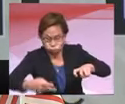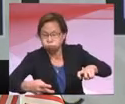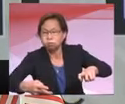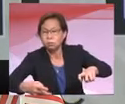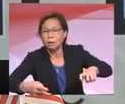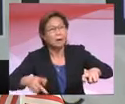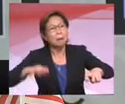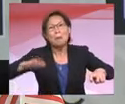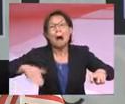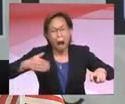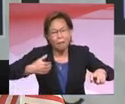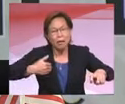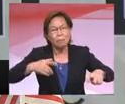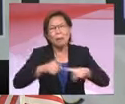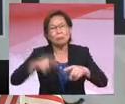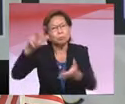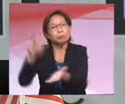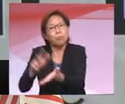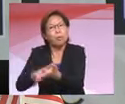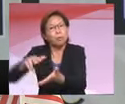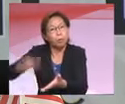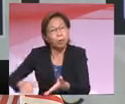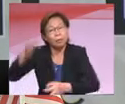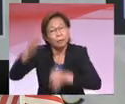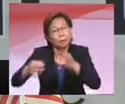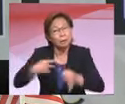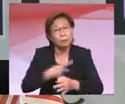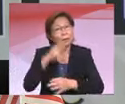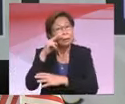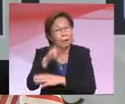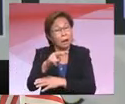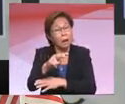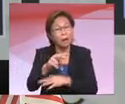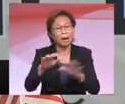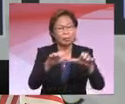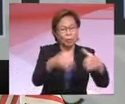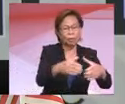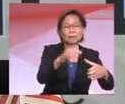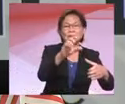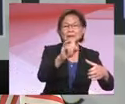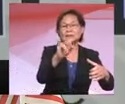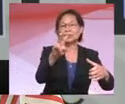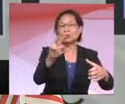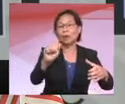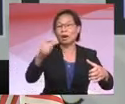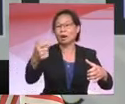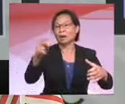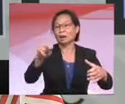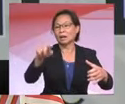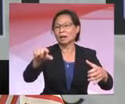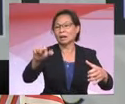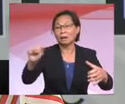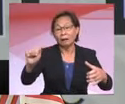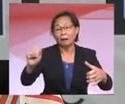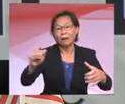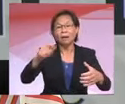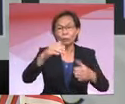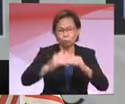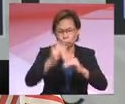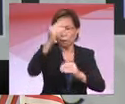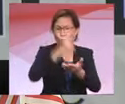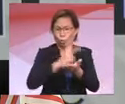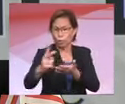dapat sahkan lagi. Walaupun kalau kita lihat kluster Siva Gangga dah tempoh lebih pada 2 minggu kita tak ada